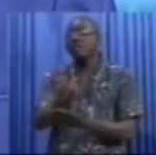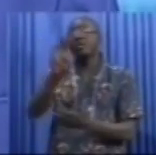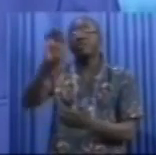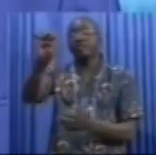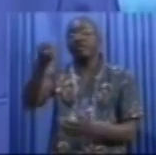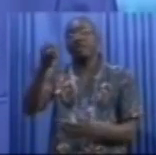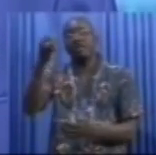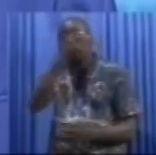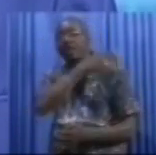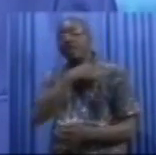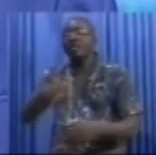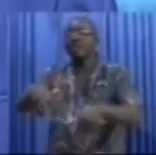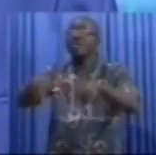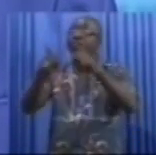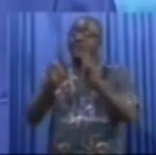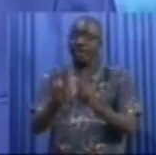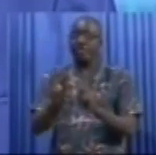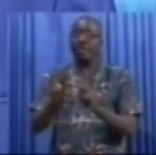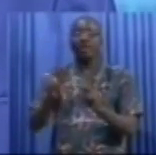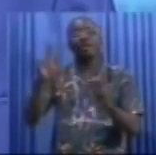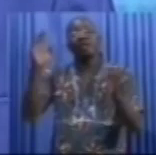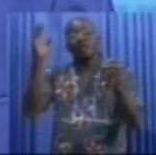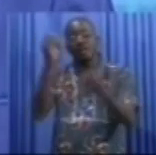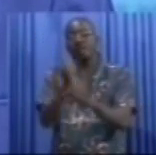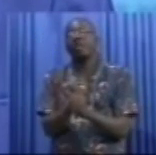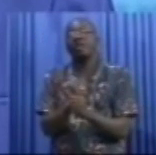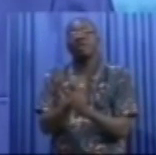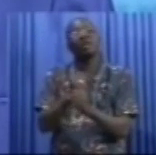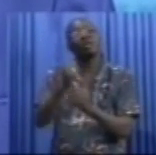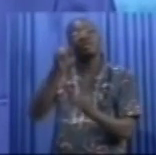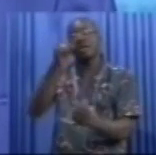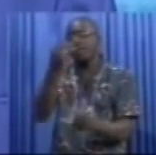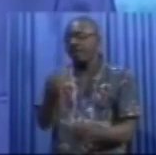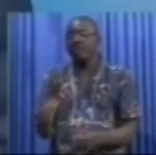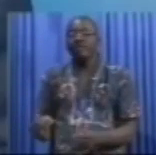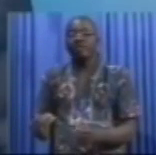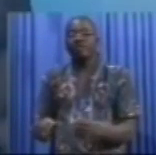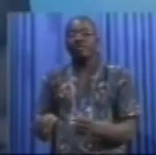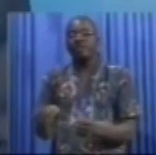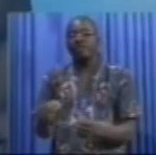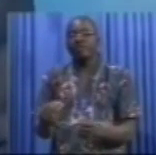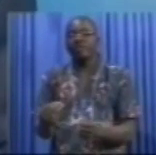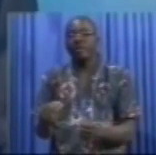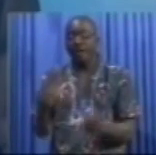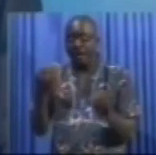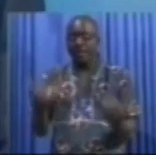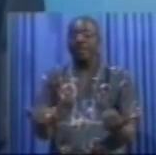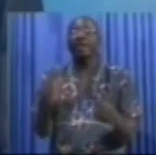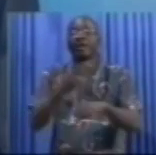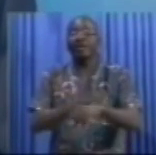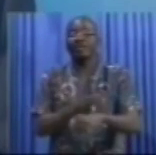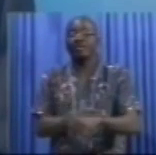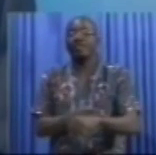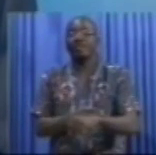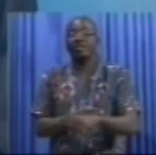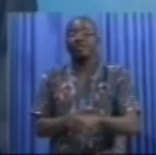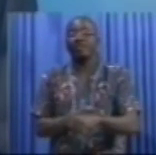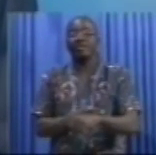et permettre justement donc, la restitution de ces moyens. Et le bilan à l'heure actuelle, c'est quoi? À l'heure